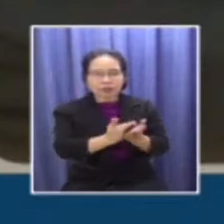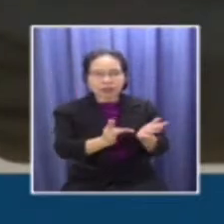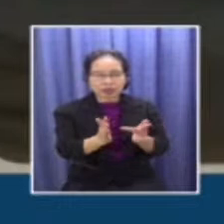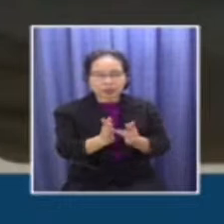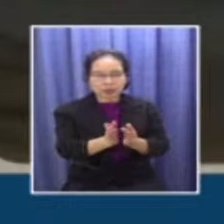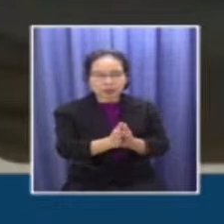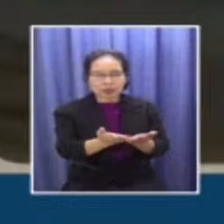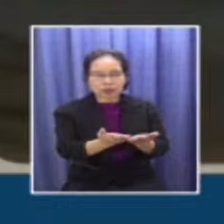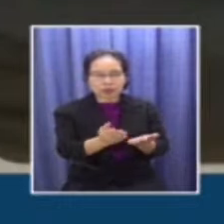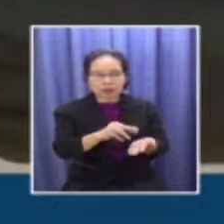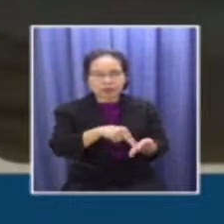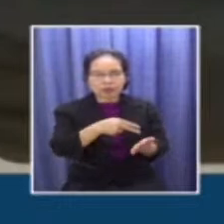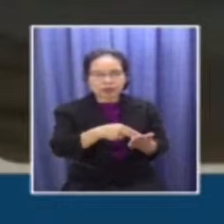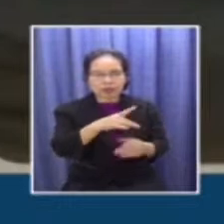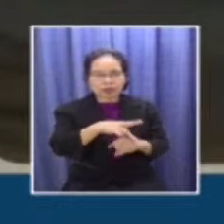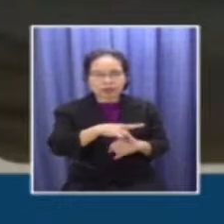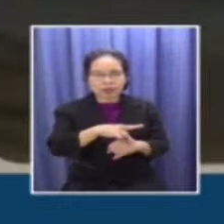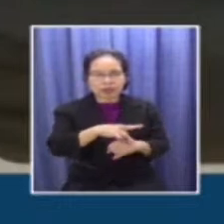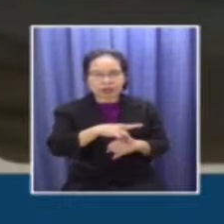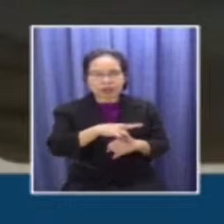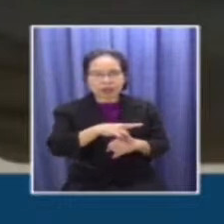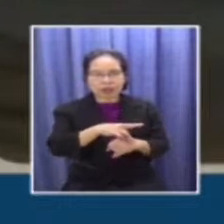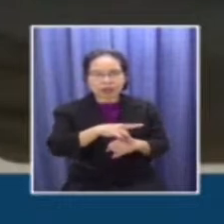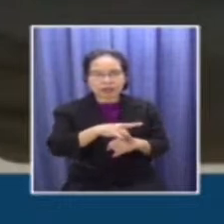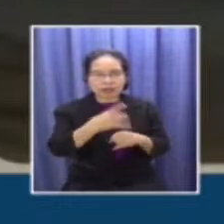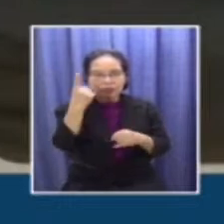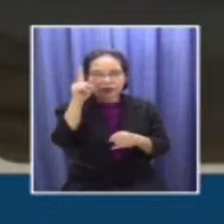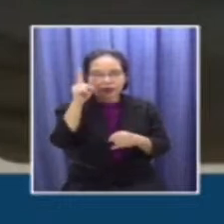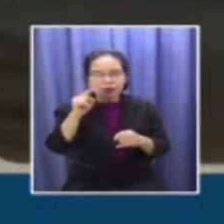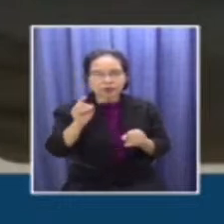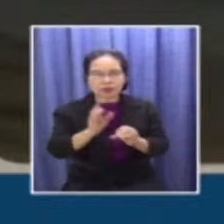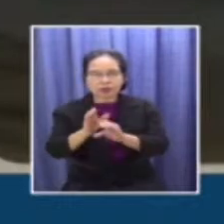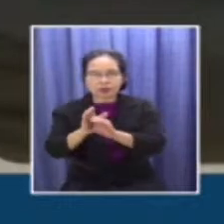Ada na asase ne nyankopɔn bo he.